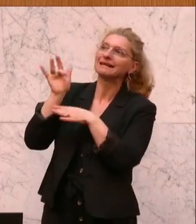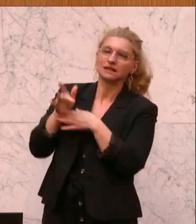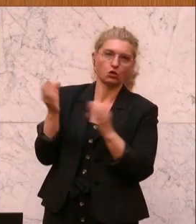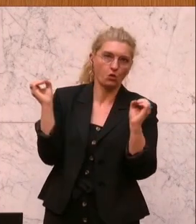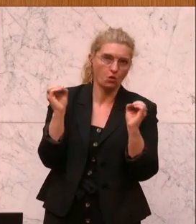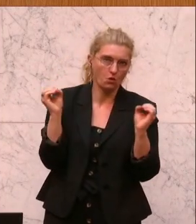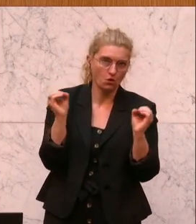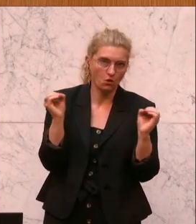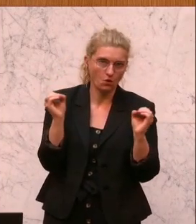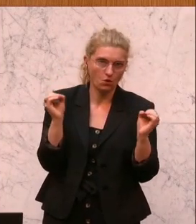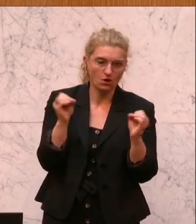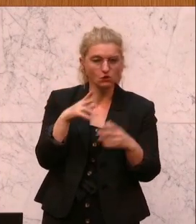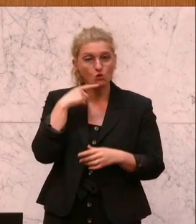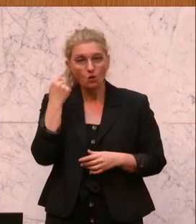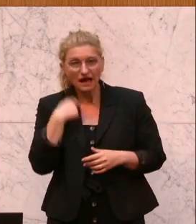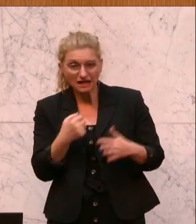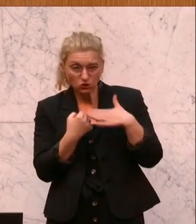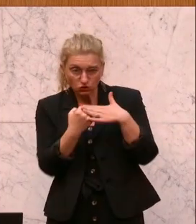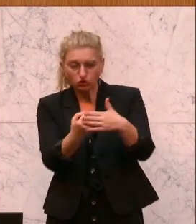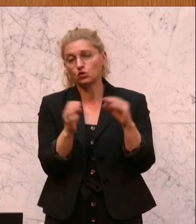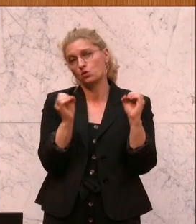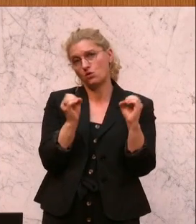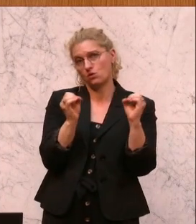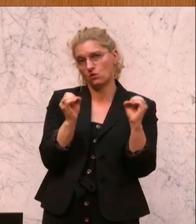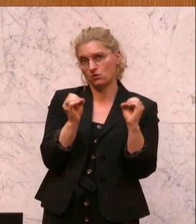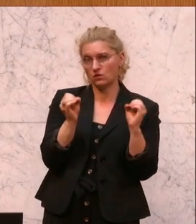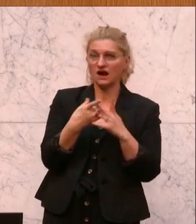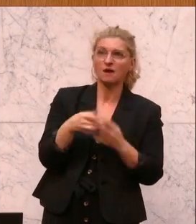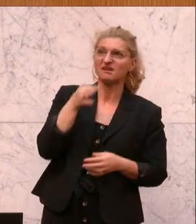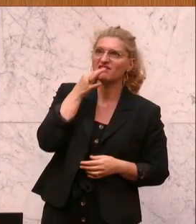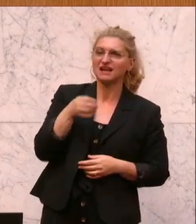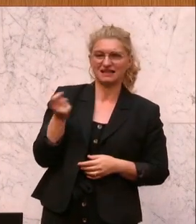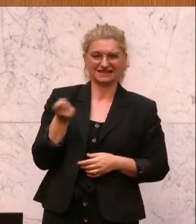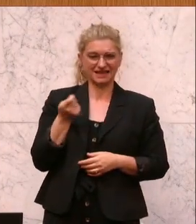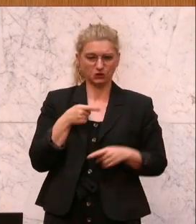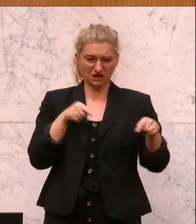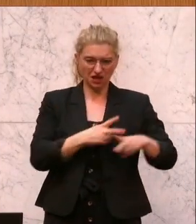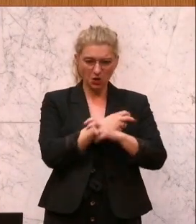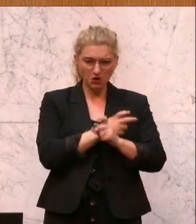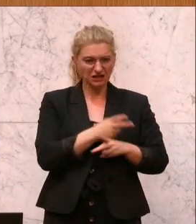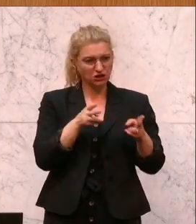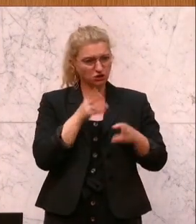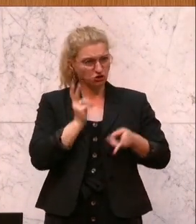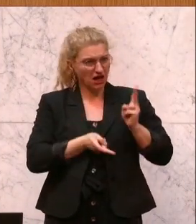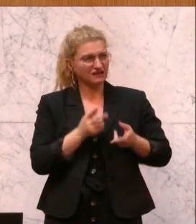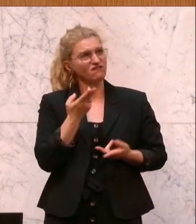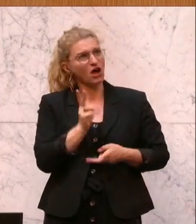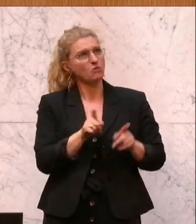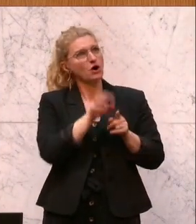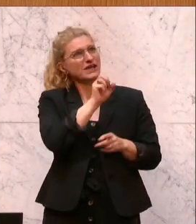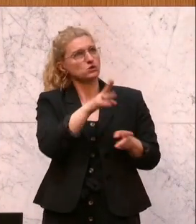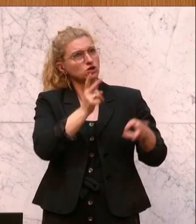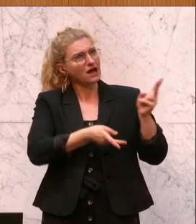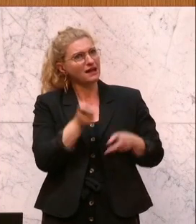kein Wort der Unterstützung für die Ukraine, aber nur die Frage, warum die Sanktionen Österreich so sehr schaden, der EU so sehr schaden und wie lange